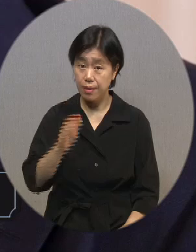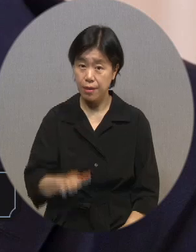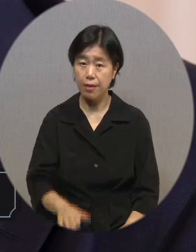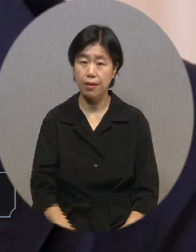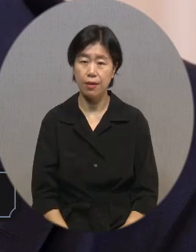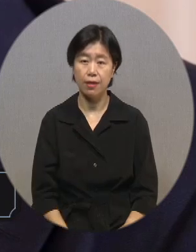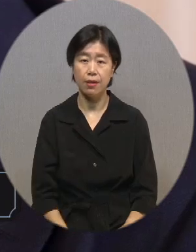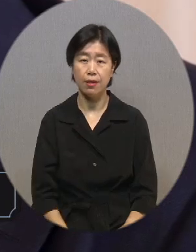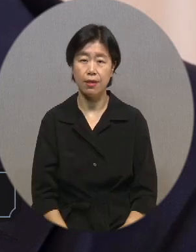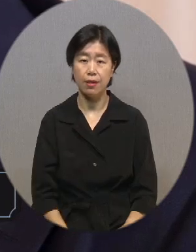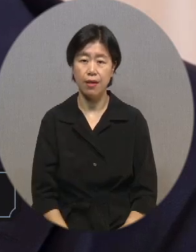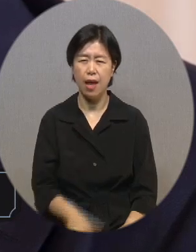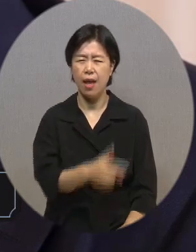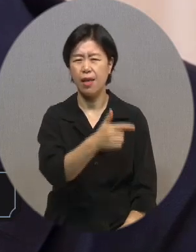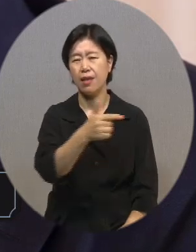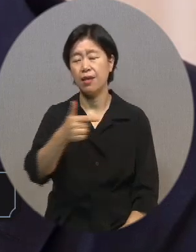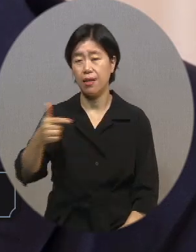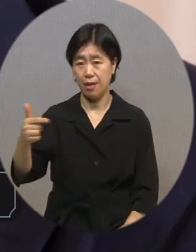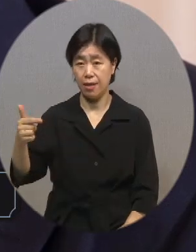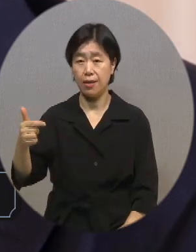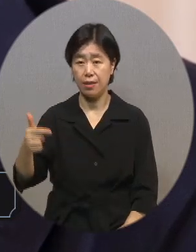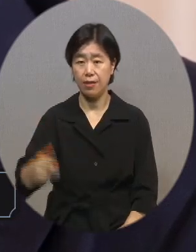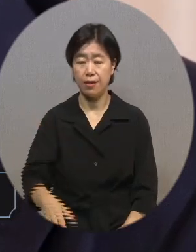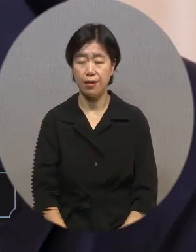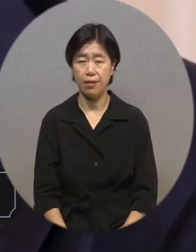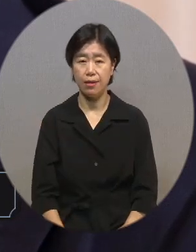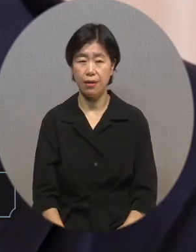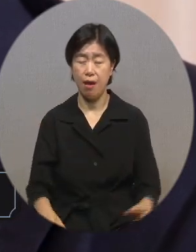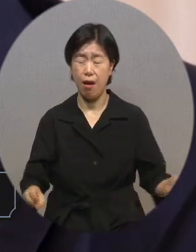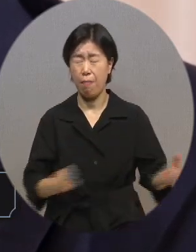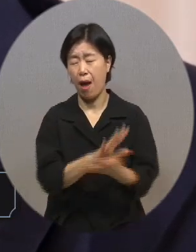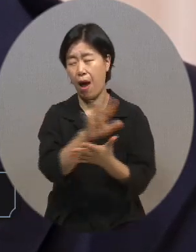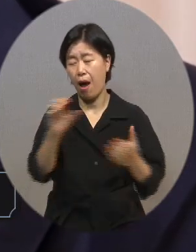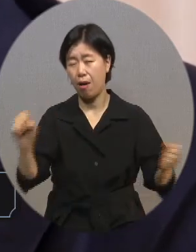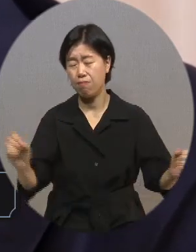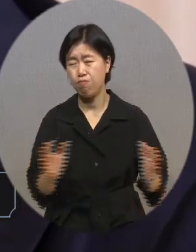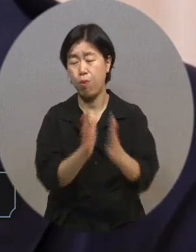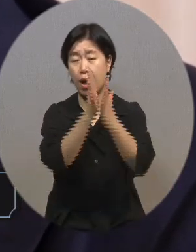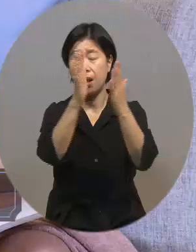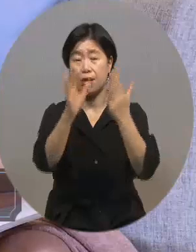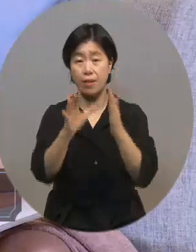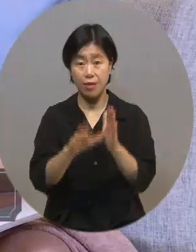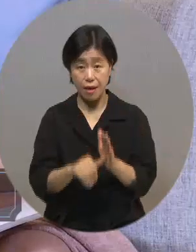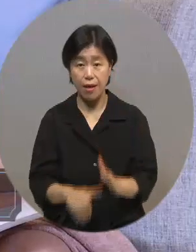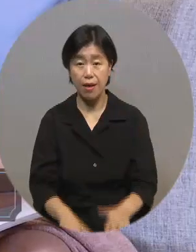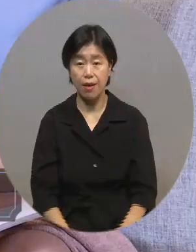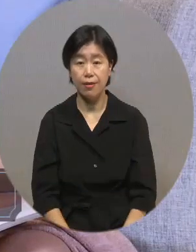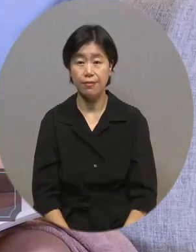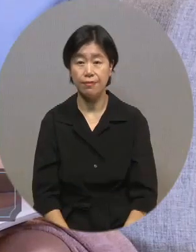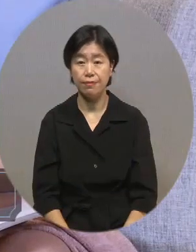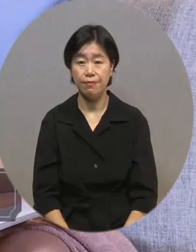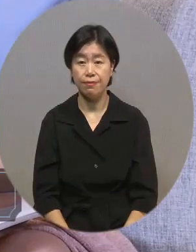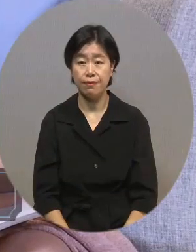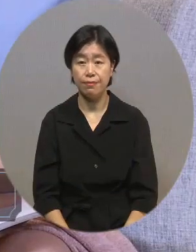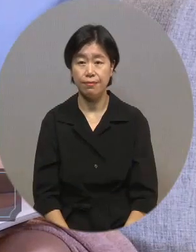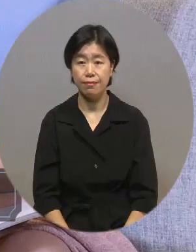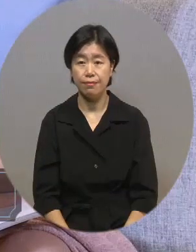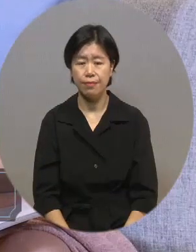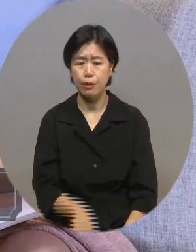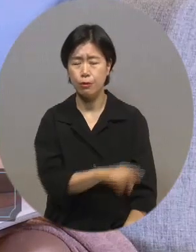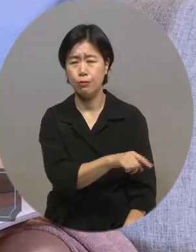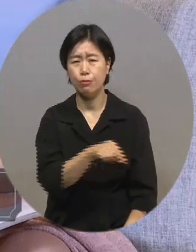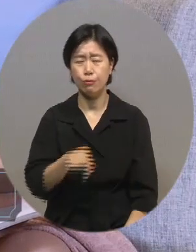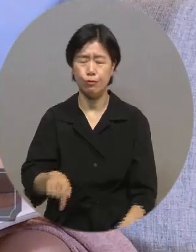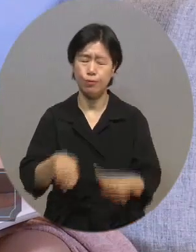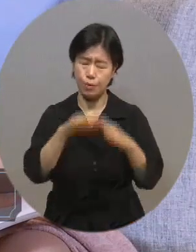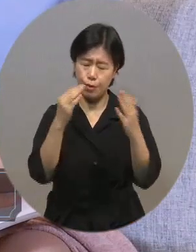감당하기 힘든 그러한 대규모 그런 사태로 번질 경우, 확전이 될 경우, 네. 이랬을